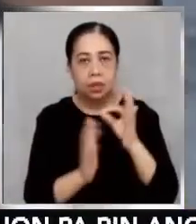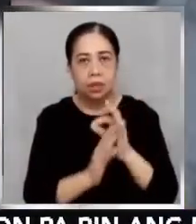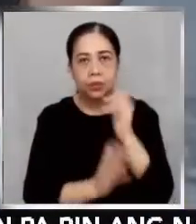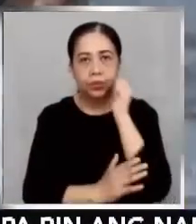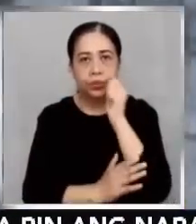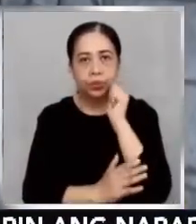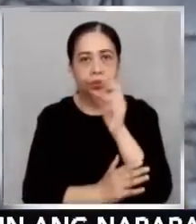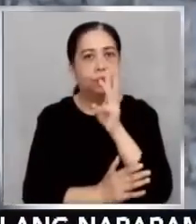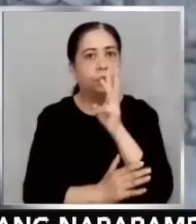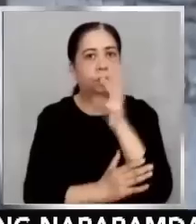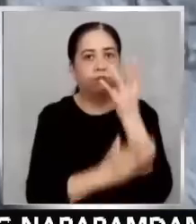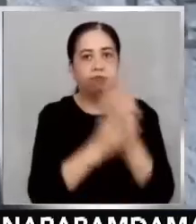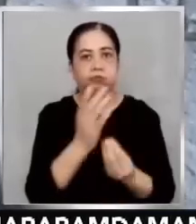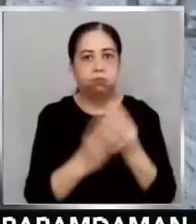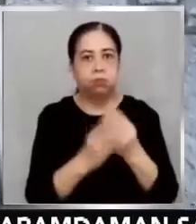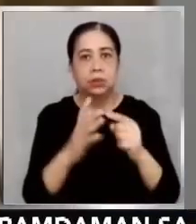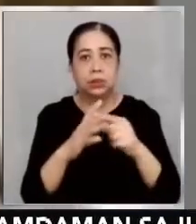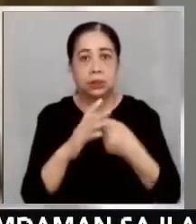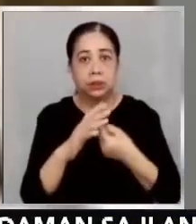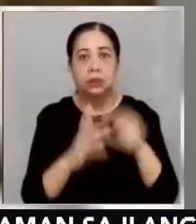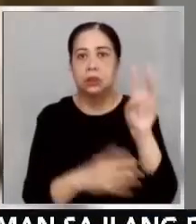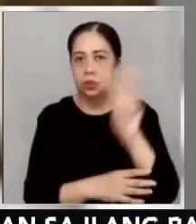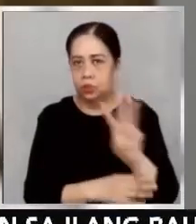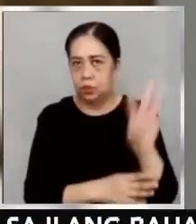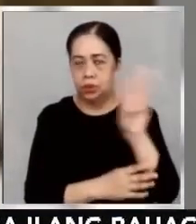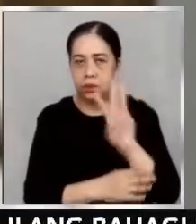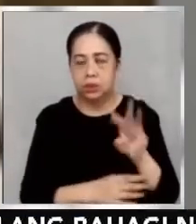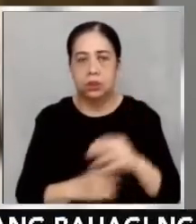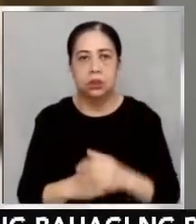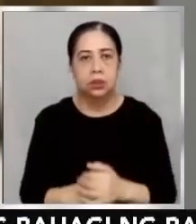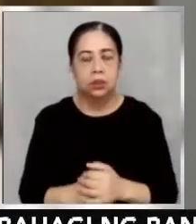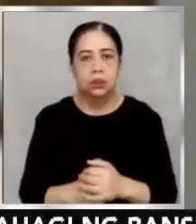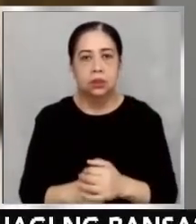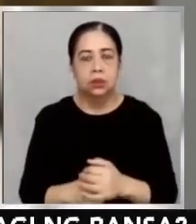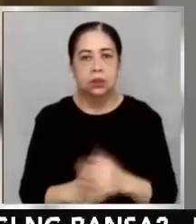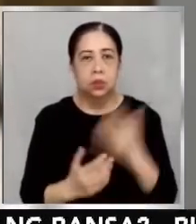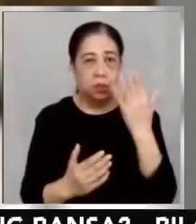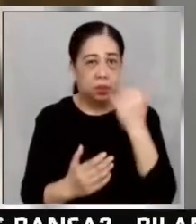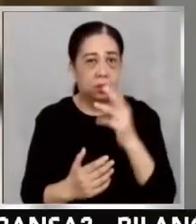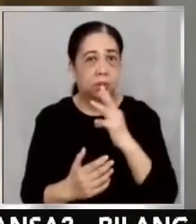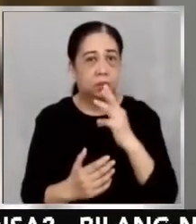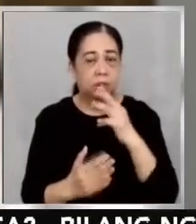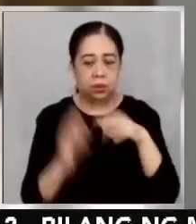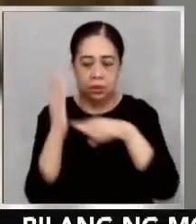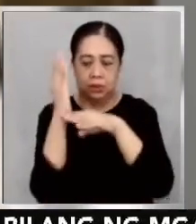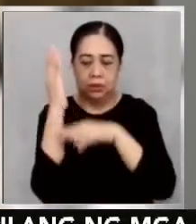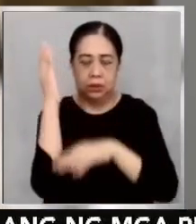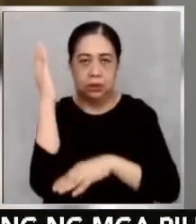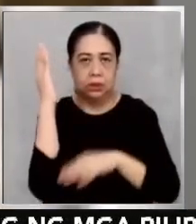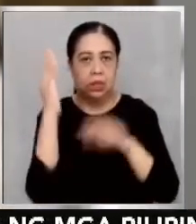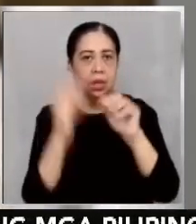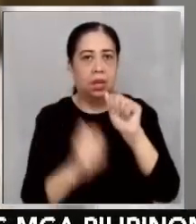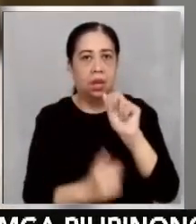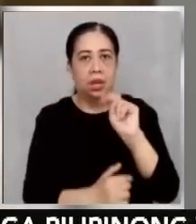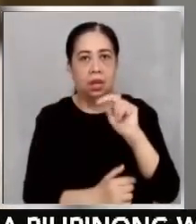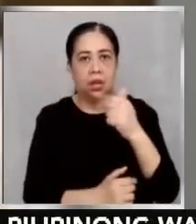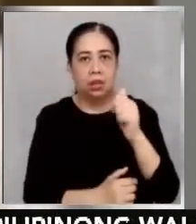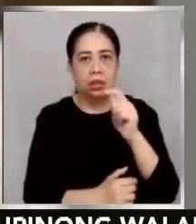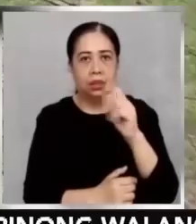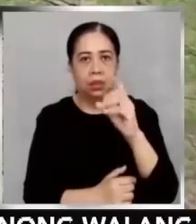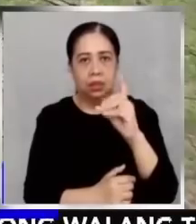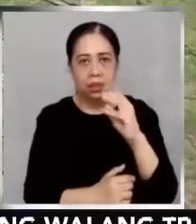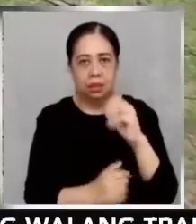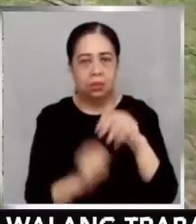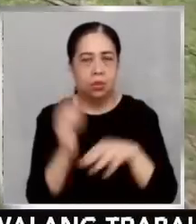interruption simula sa Miyerkules. Since the elevation of the angat is 180.31 meters na ngayon as of 12